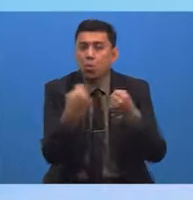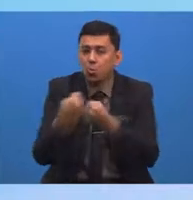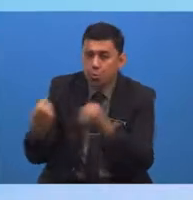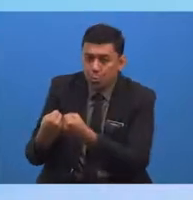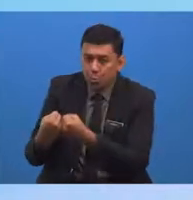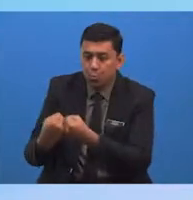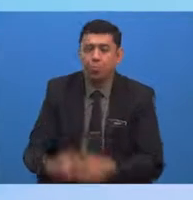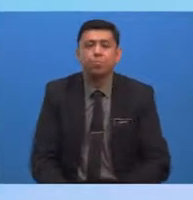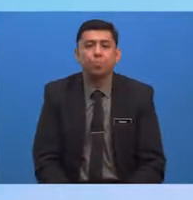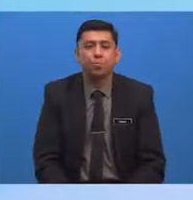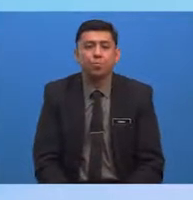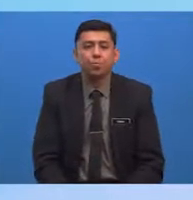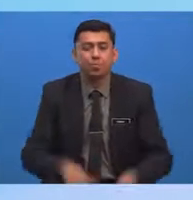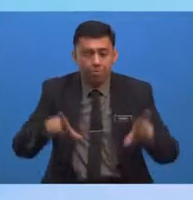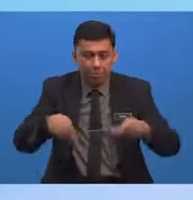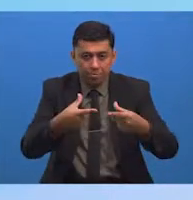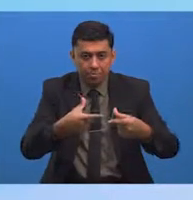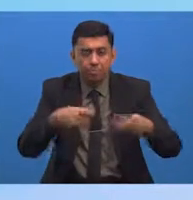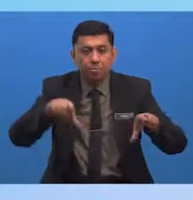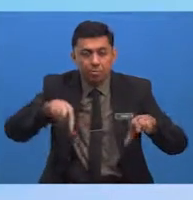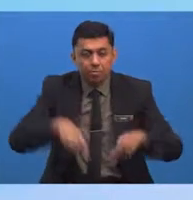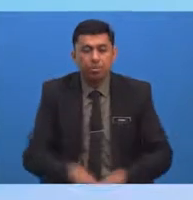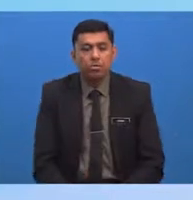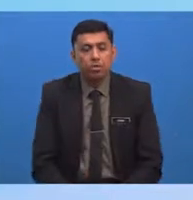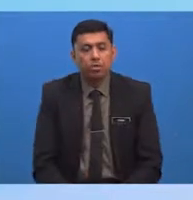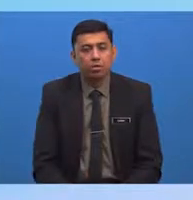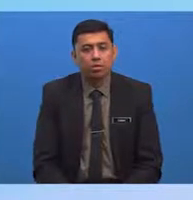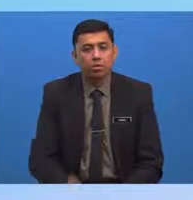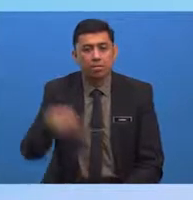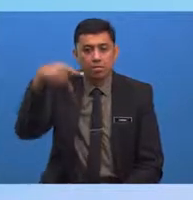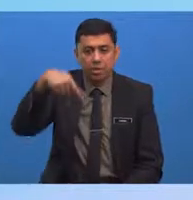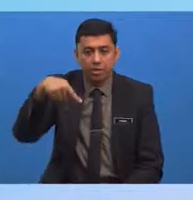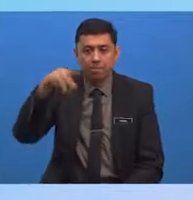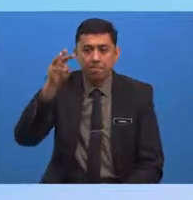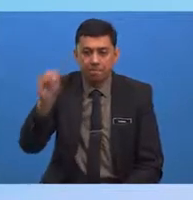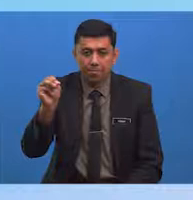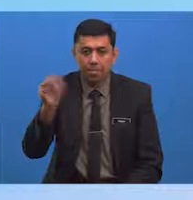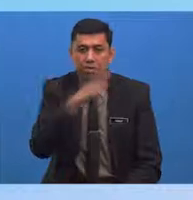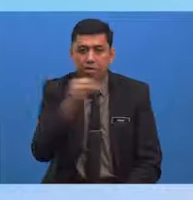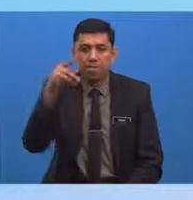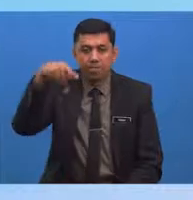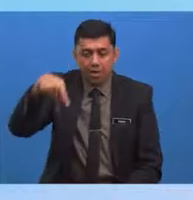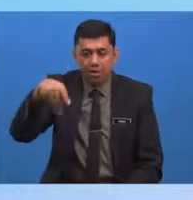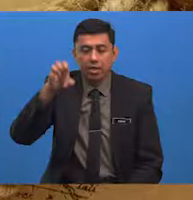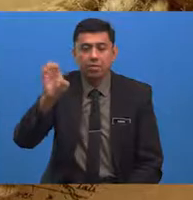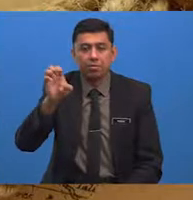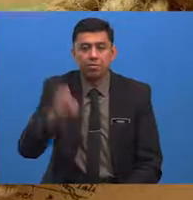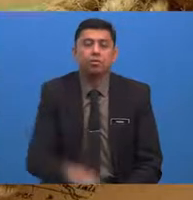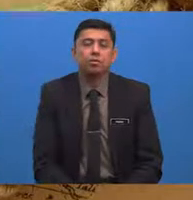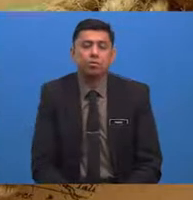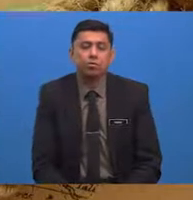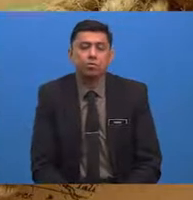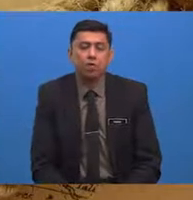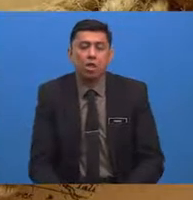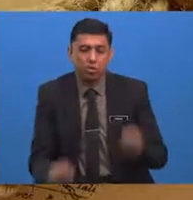Mukah. Pertelingkahan berlaku melibatkan Pangeran Matusin dengan Pangeran Ersad. James